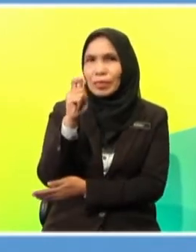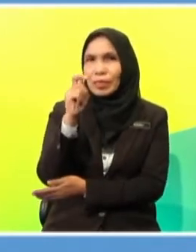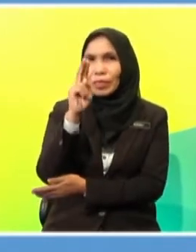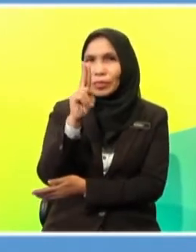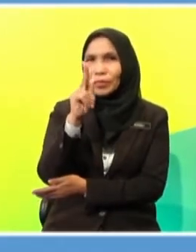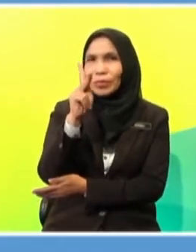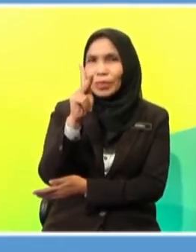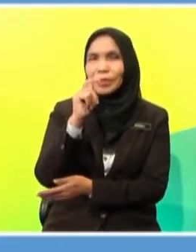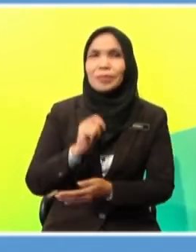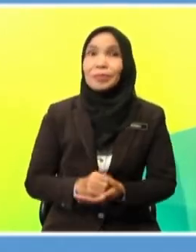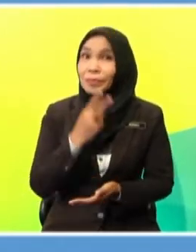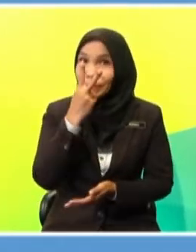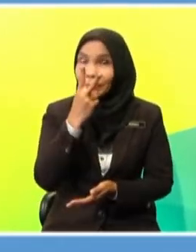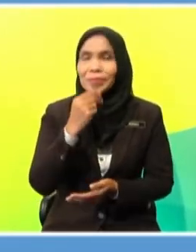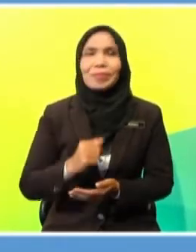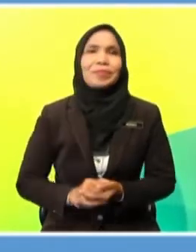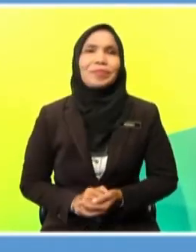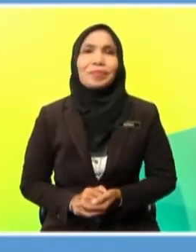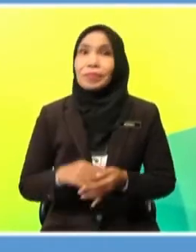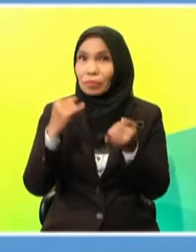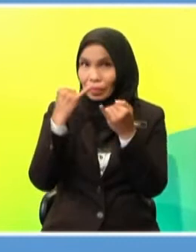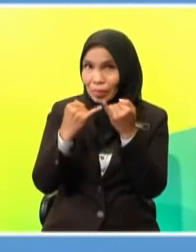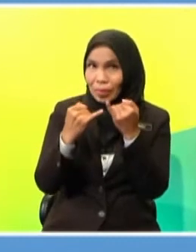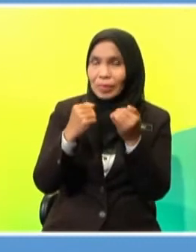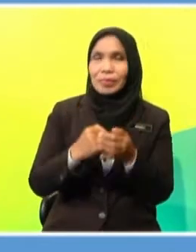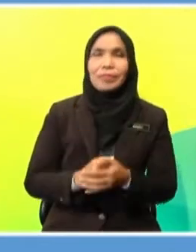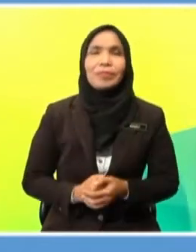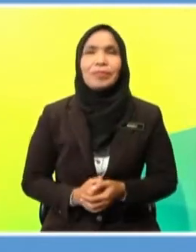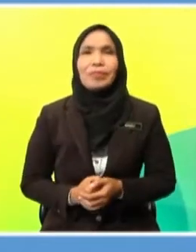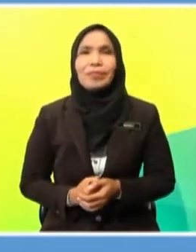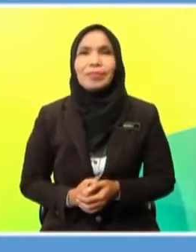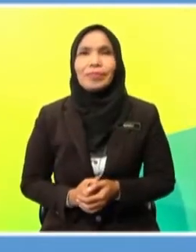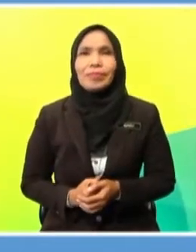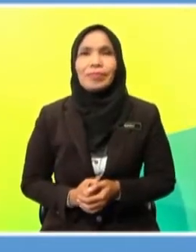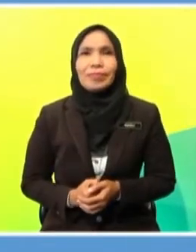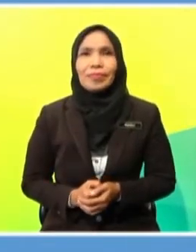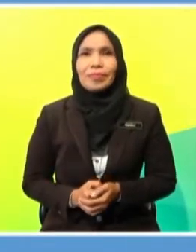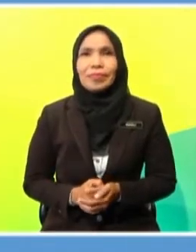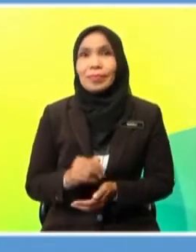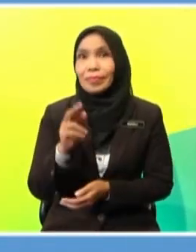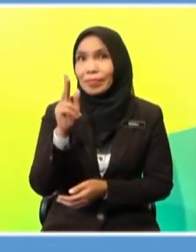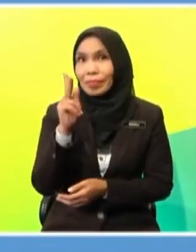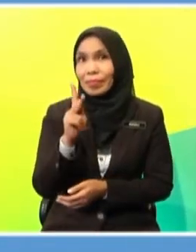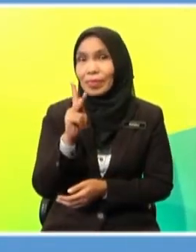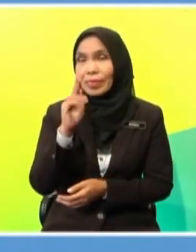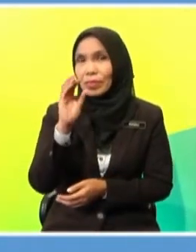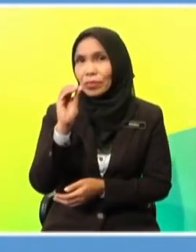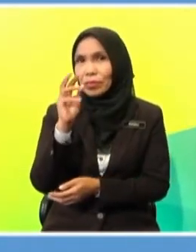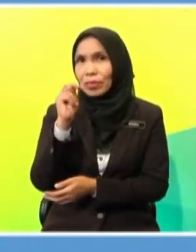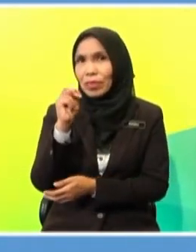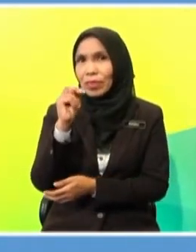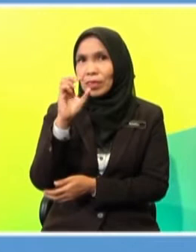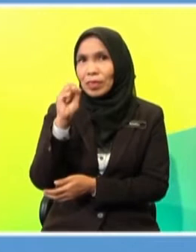KYT 4tak ahir sekali ayat pekat aja sebut hurufnya elah huruf konsonan huruf